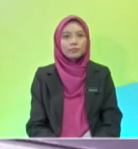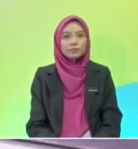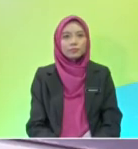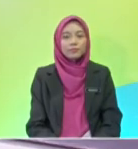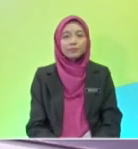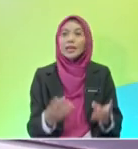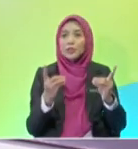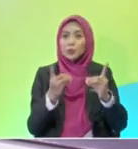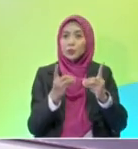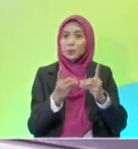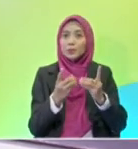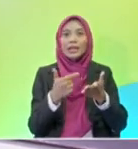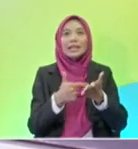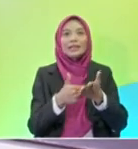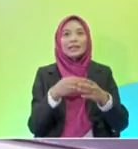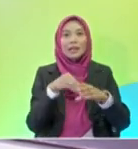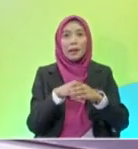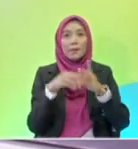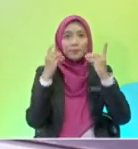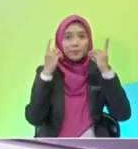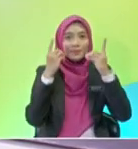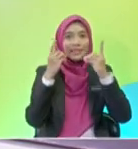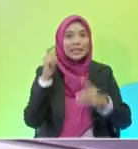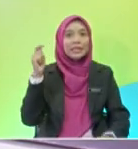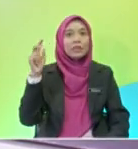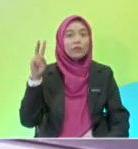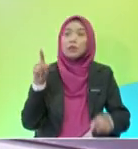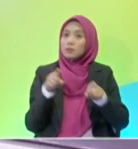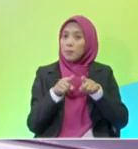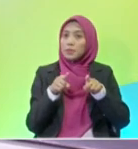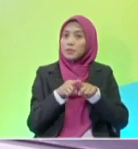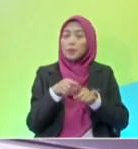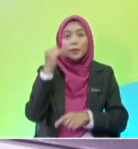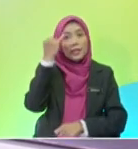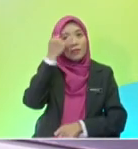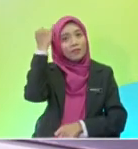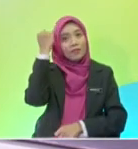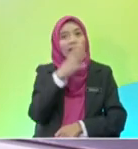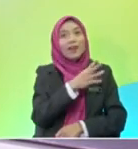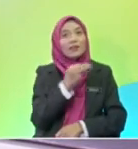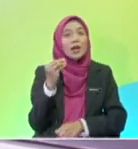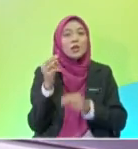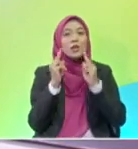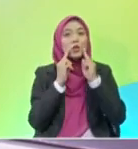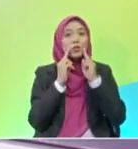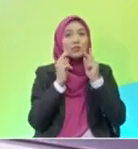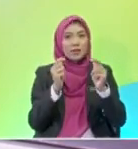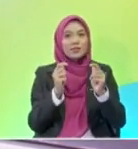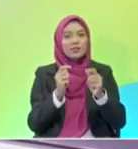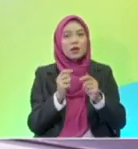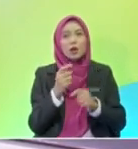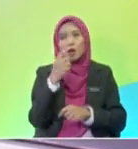kembali menyaksikan tahap satu Didik TBC PM bersama saya Irfan Xiaomi dan ustadzah Amira di sini berfungsi kepada kita tentang